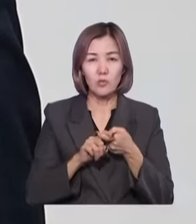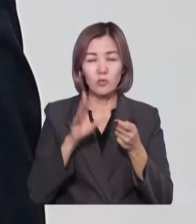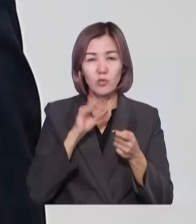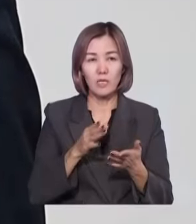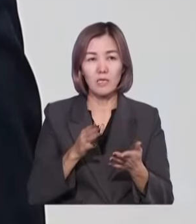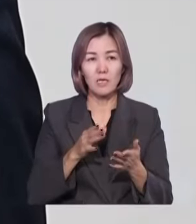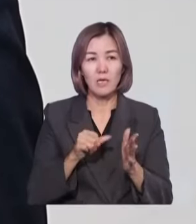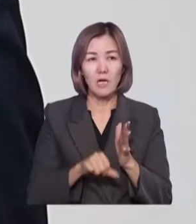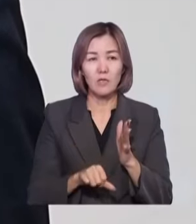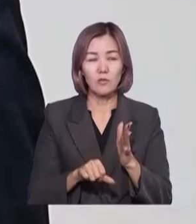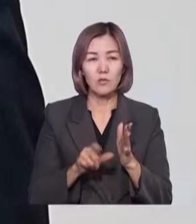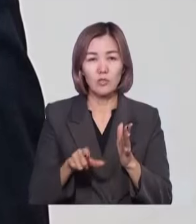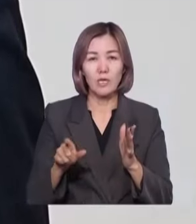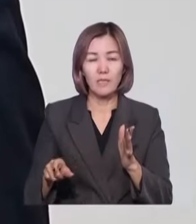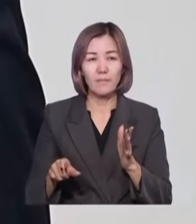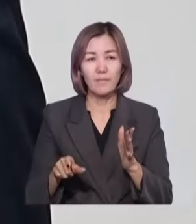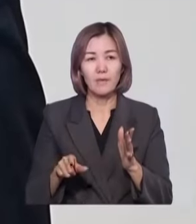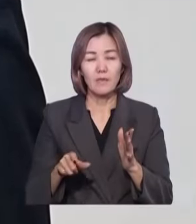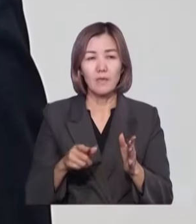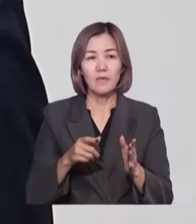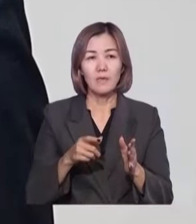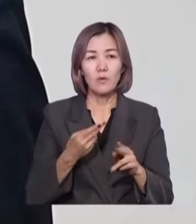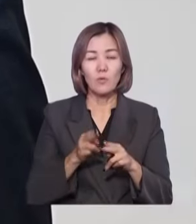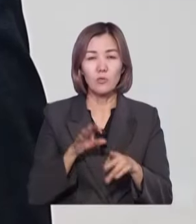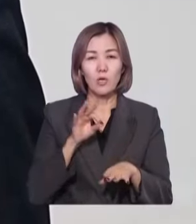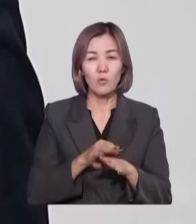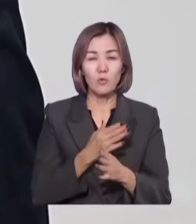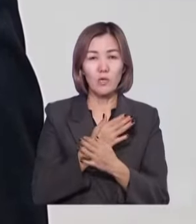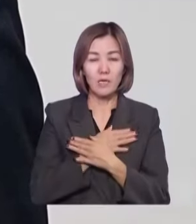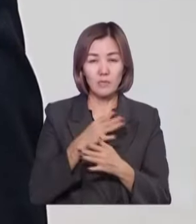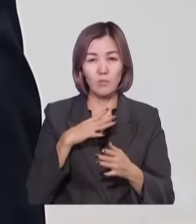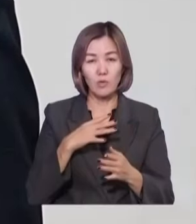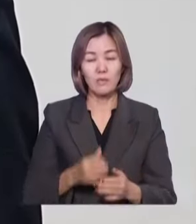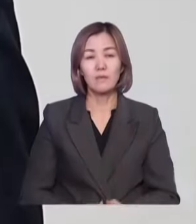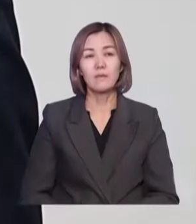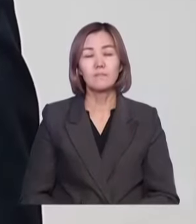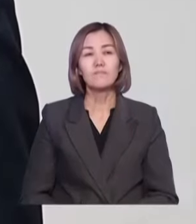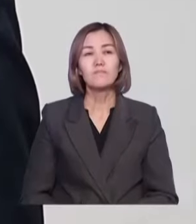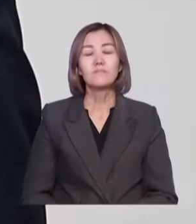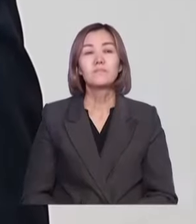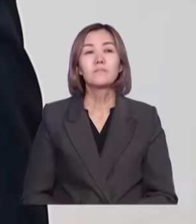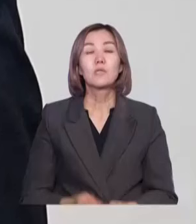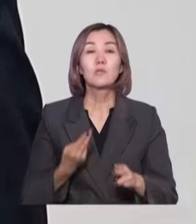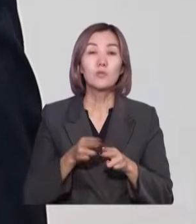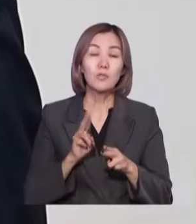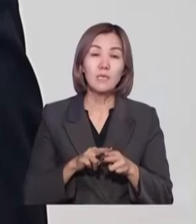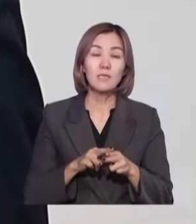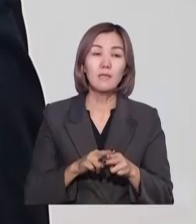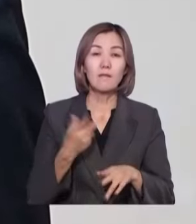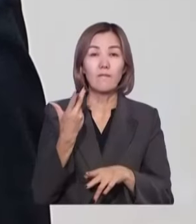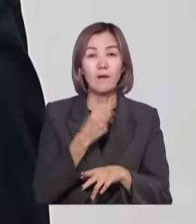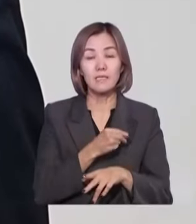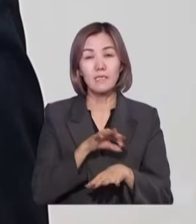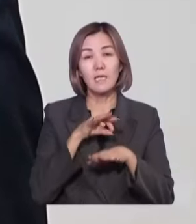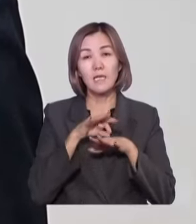Және 600-ден астам әйелдер осы аурудан көздерін жұмады. Сондықтан осы